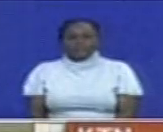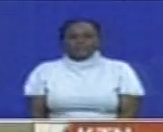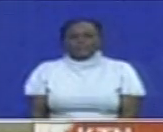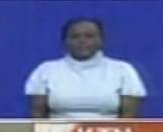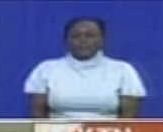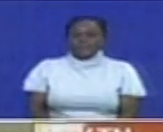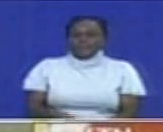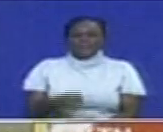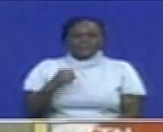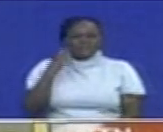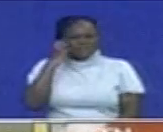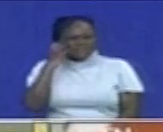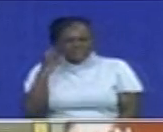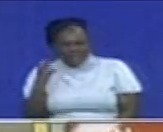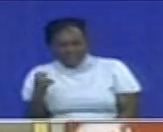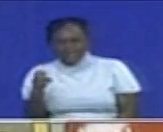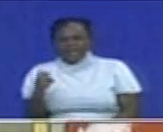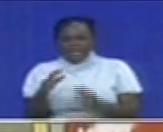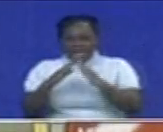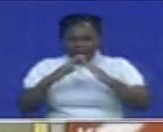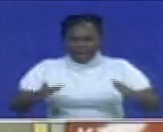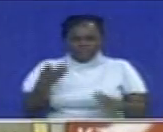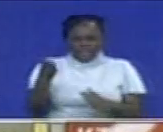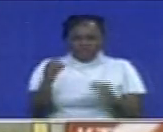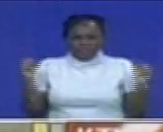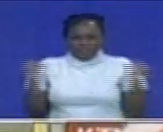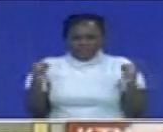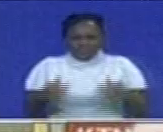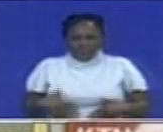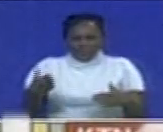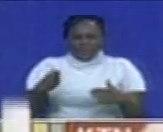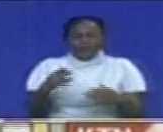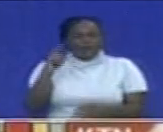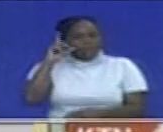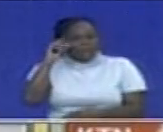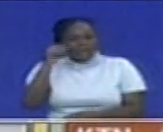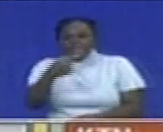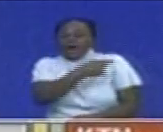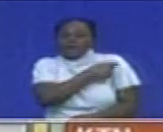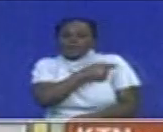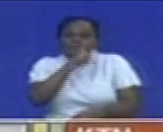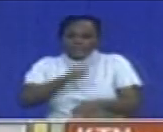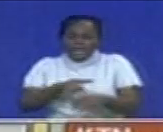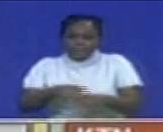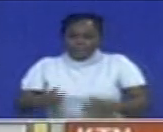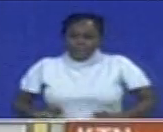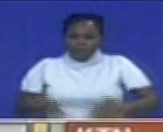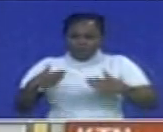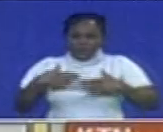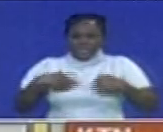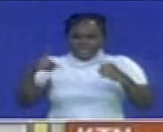Hali ya huzuni ilitawala nje ya chumba cha kuhifadhi maiti katika hospitali kuu ya Pwani wakati wa kutoa mili ya watu